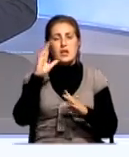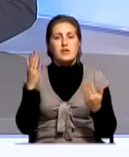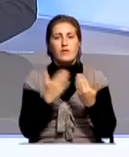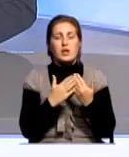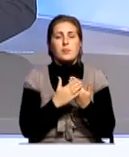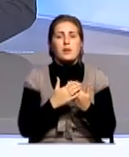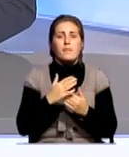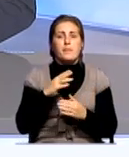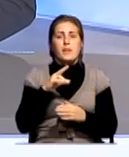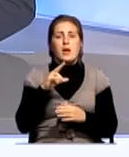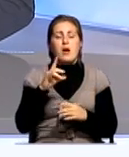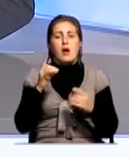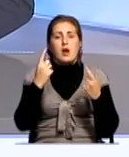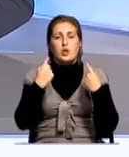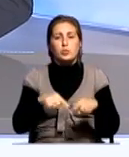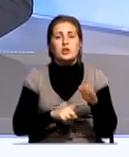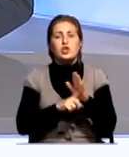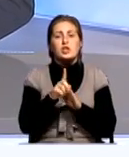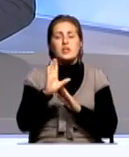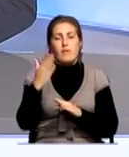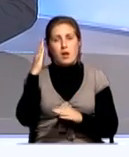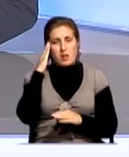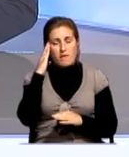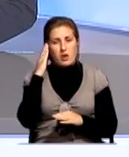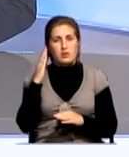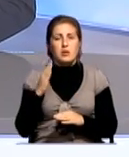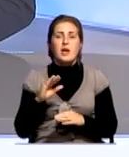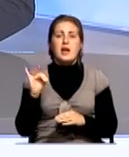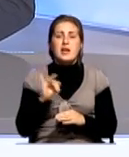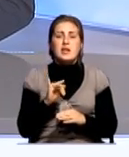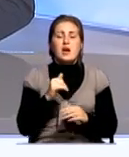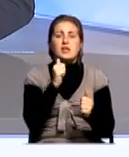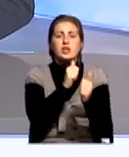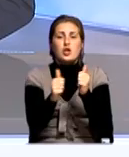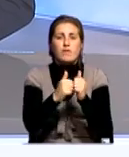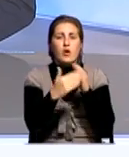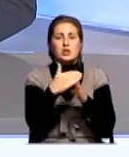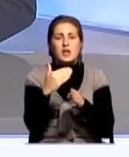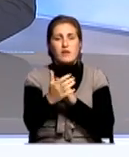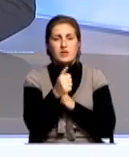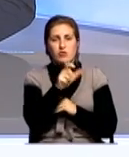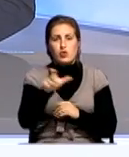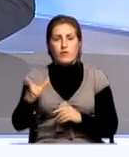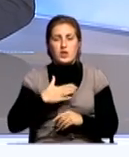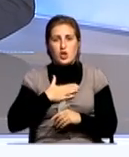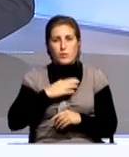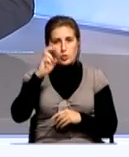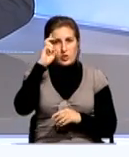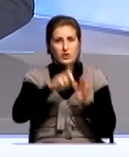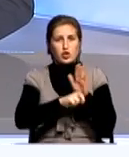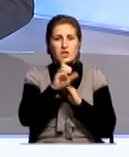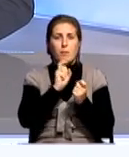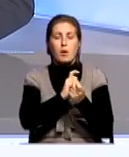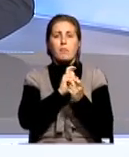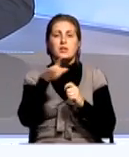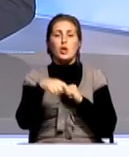Преображенский разруха начинается в первую очередь в головах и именно с каждого отдельно взятого человека в нашем государстве и начинается борьба с